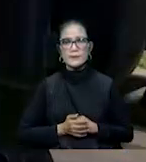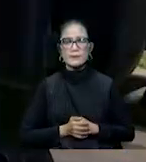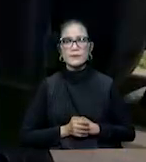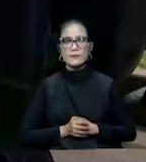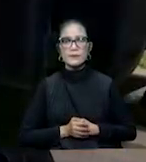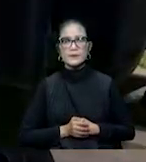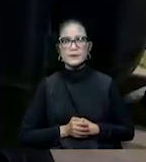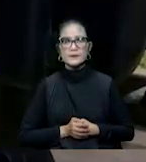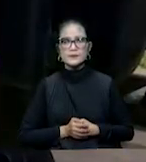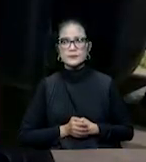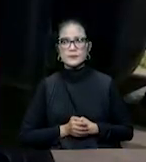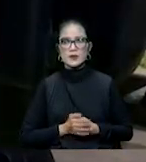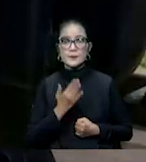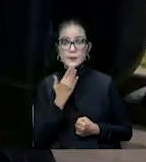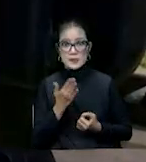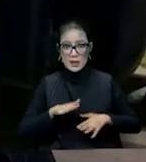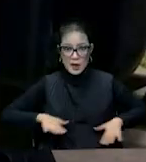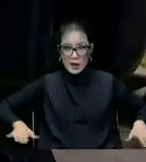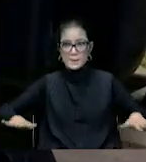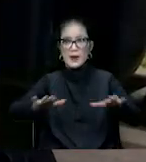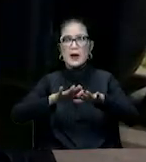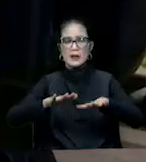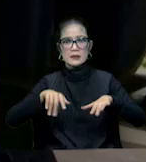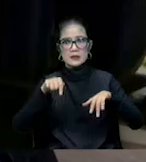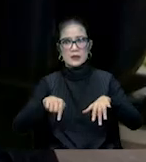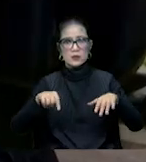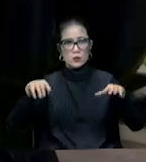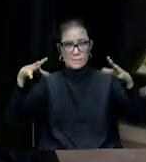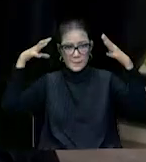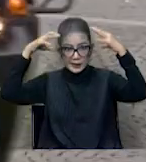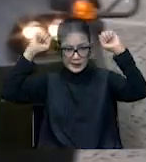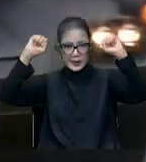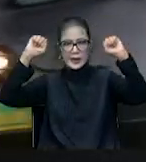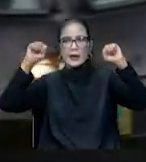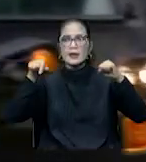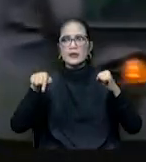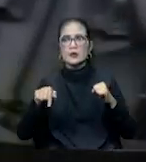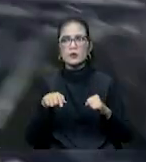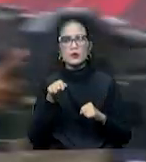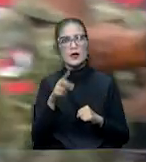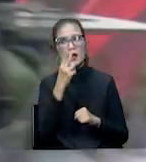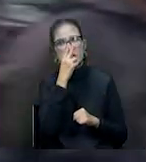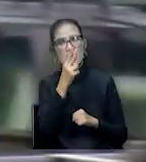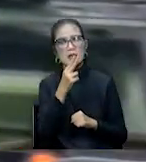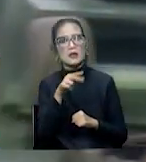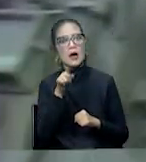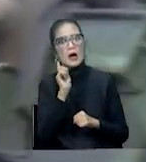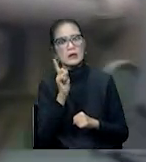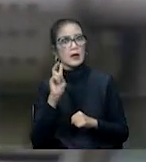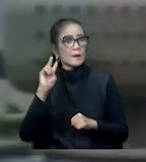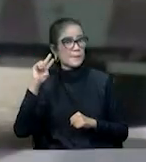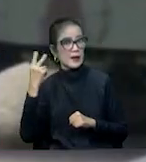ke lapangan Banteng Sema karena lagi ada acara kayak gini Jadi kita ke Mona sambil lihat-lihat ketnya kan sempat kemarin juga ini ee